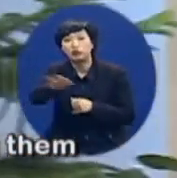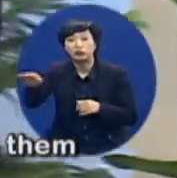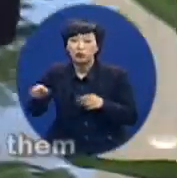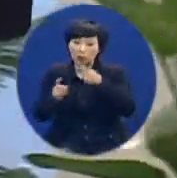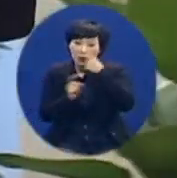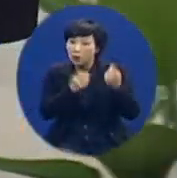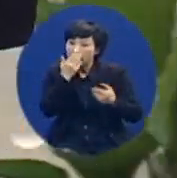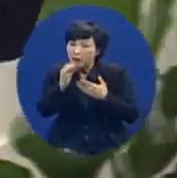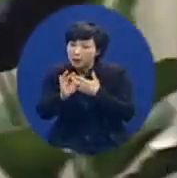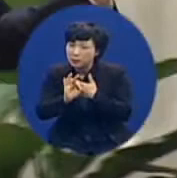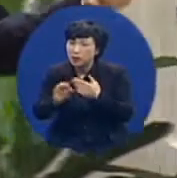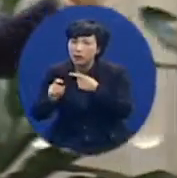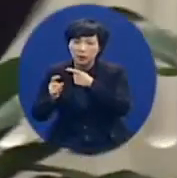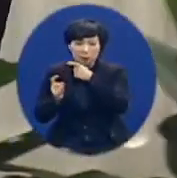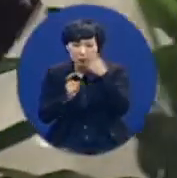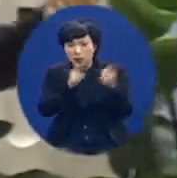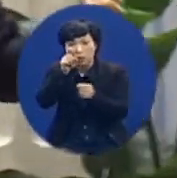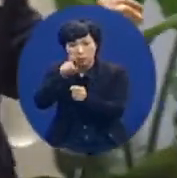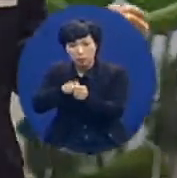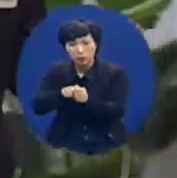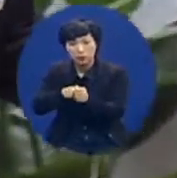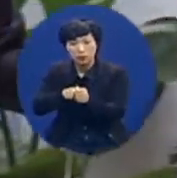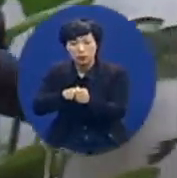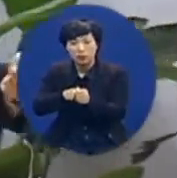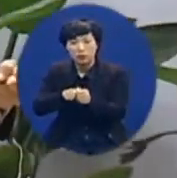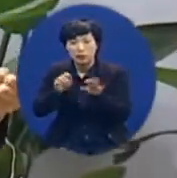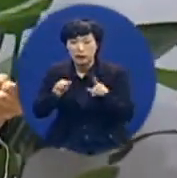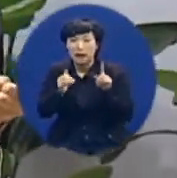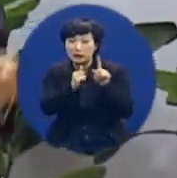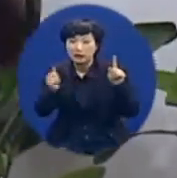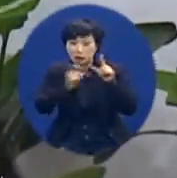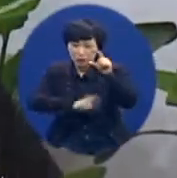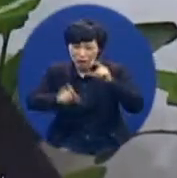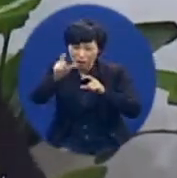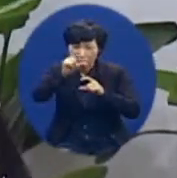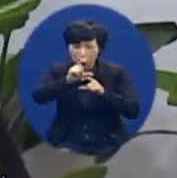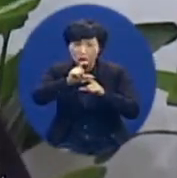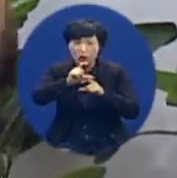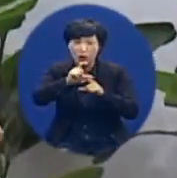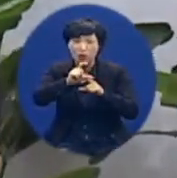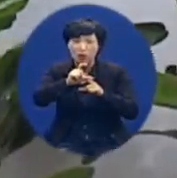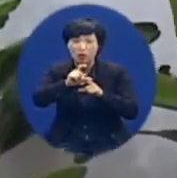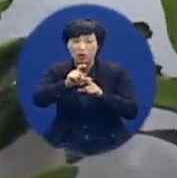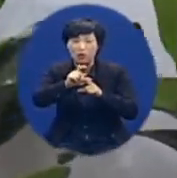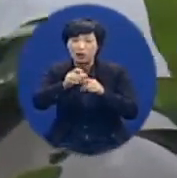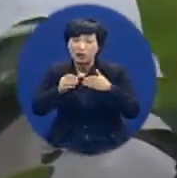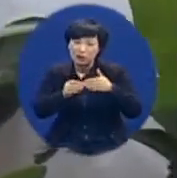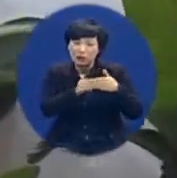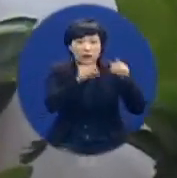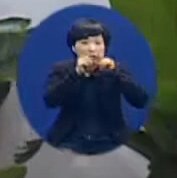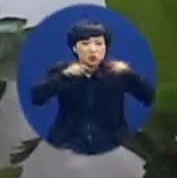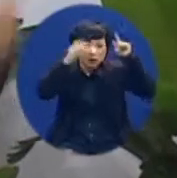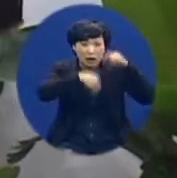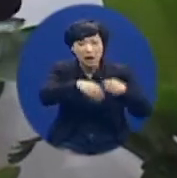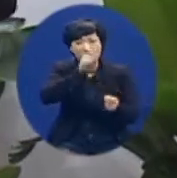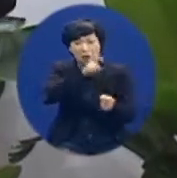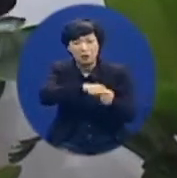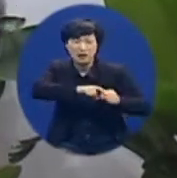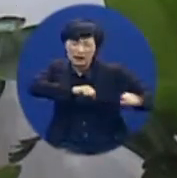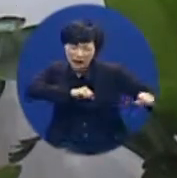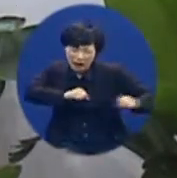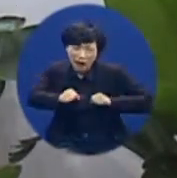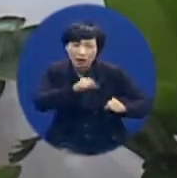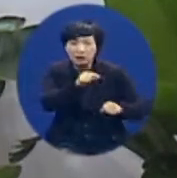미혹할 수만 있으면 미혹해서 하나라도 다 데리고 지옥 가려고